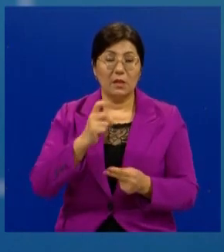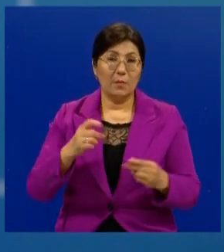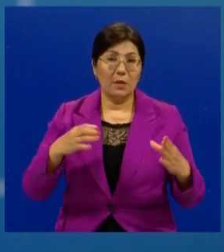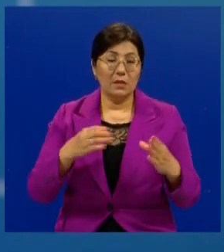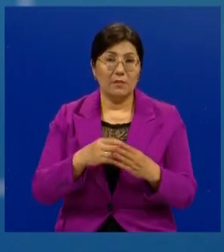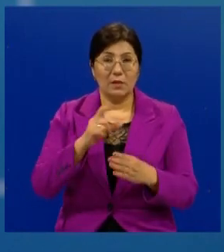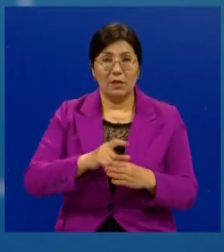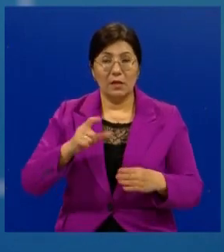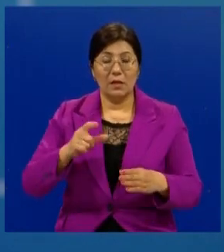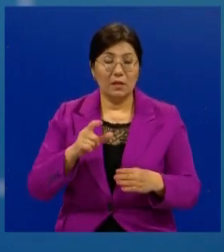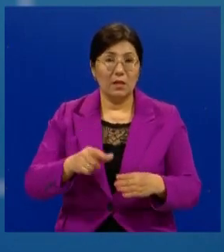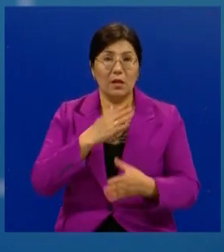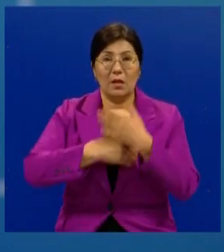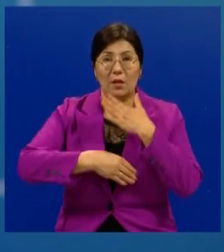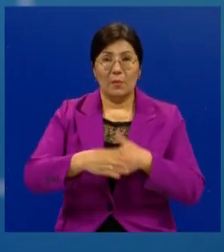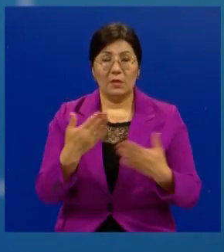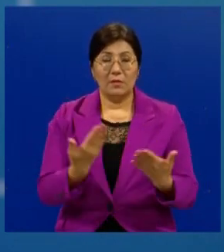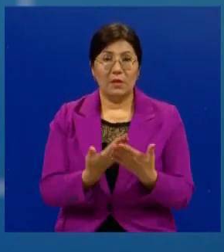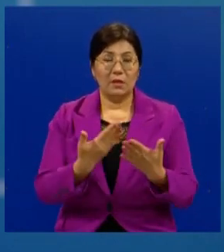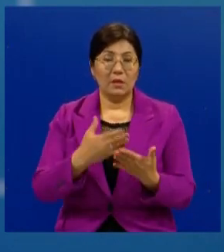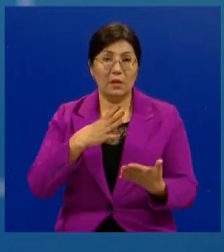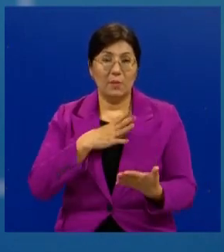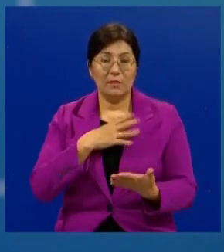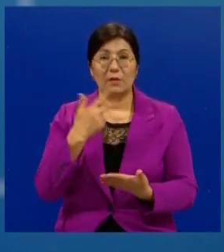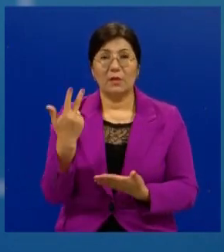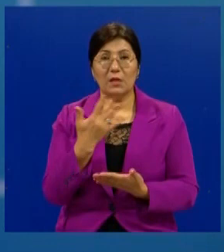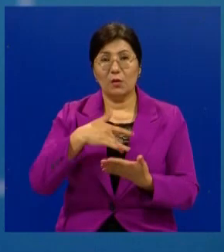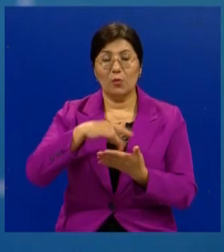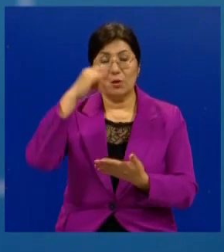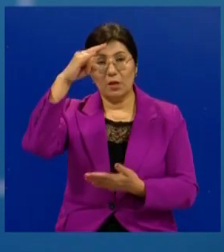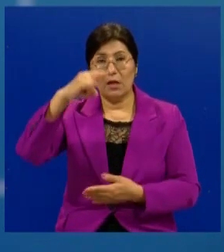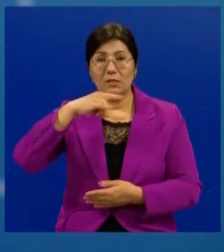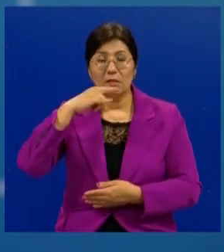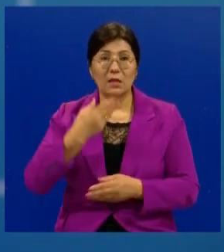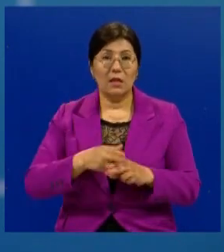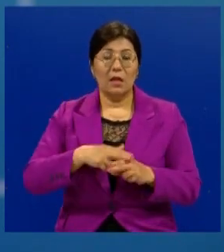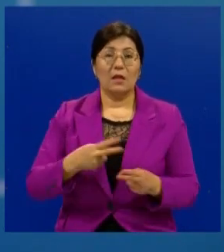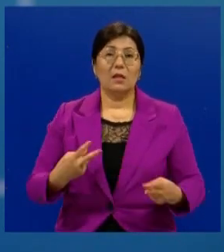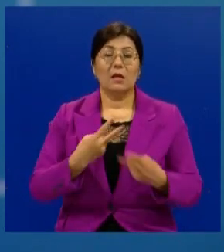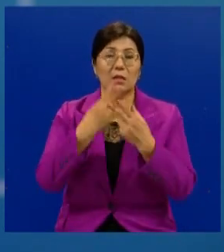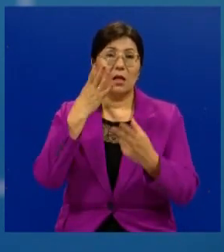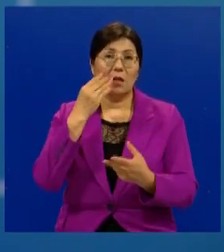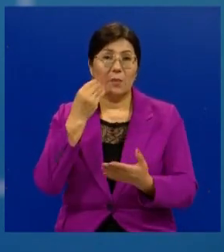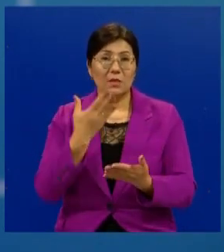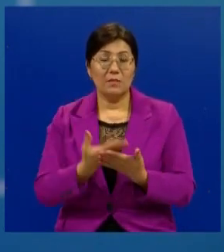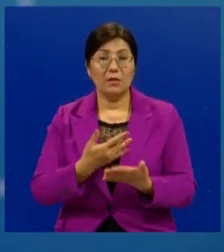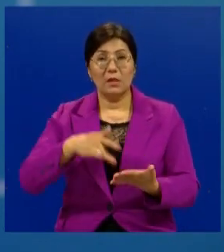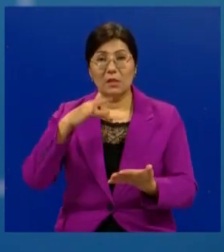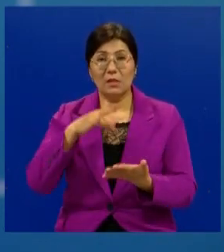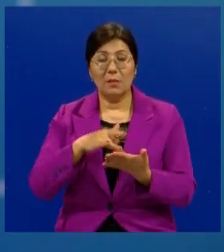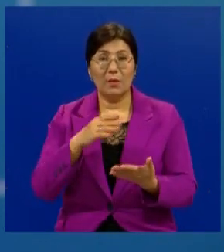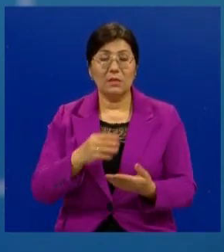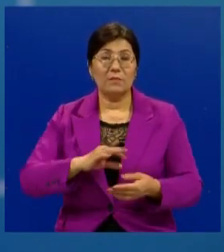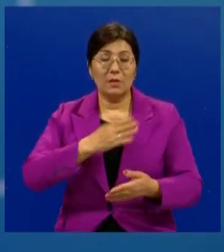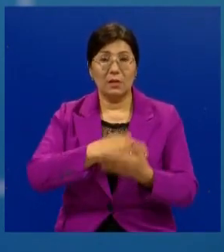среди людей с ограниченными возможностями на этот раз стали сразу 3 города Казахстана. Это Астана, Алматы, также центром